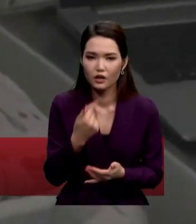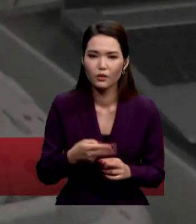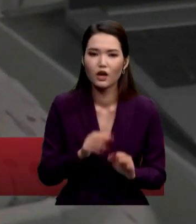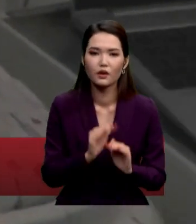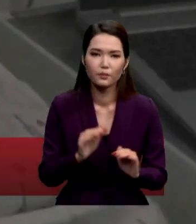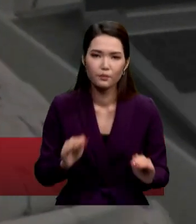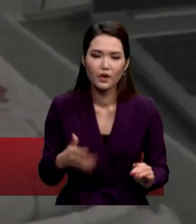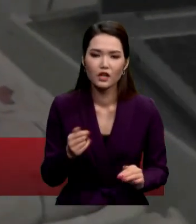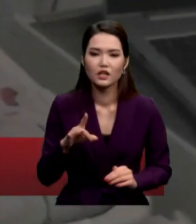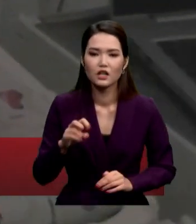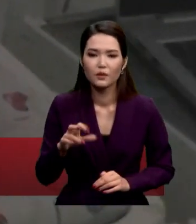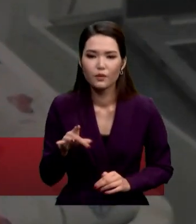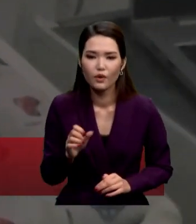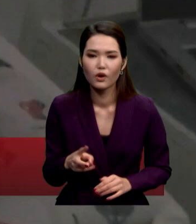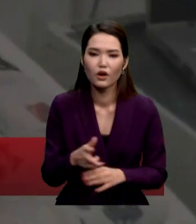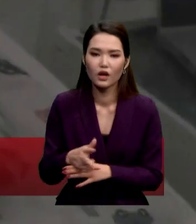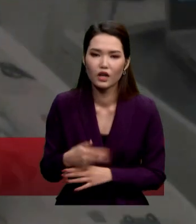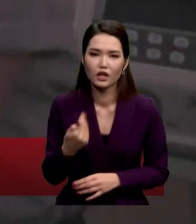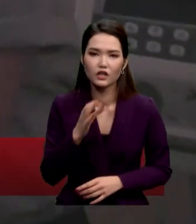балаларда ретинопатияны анықтауды